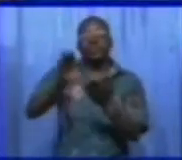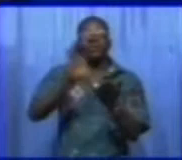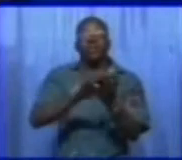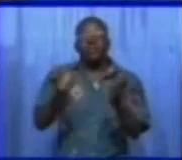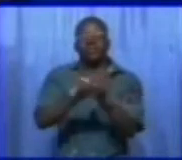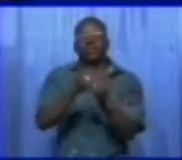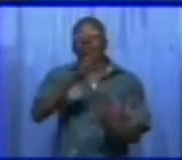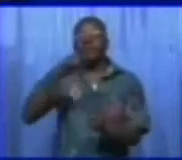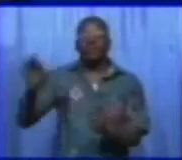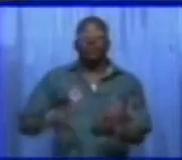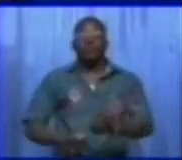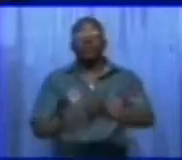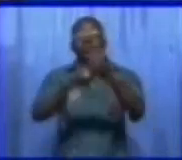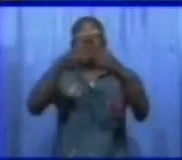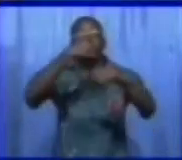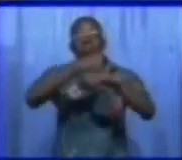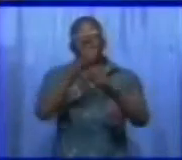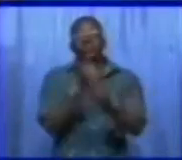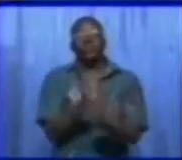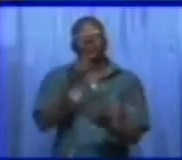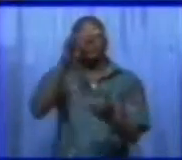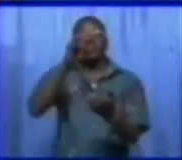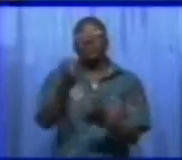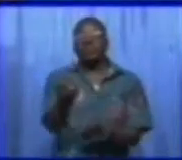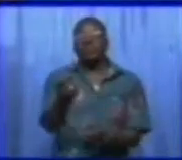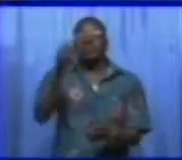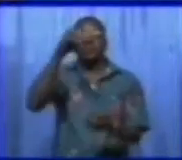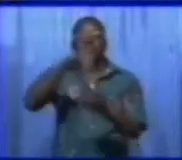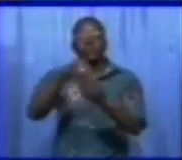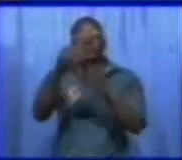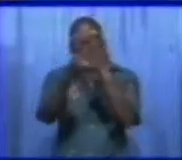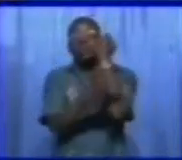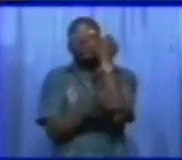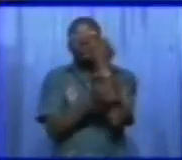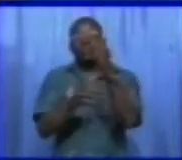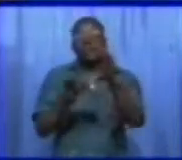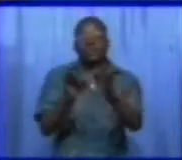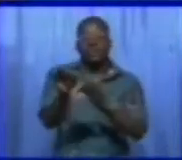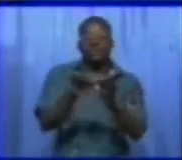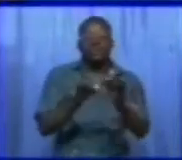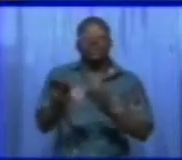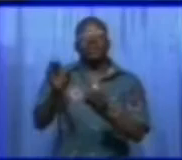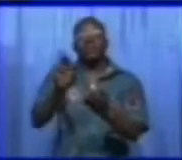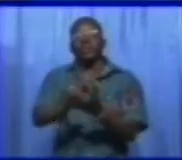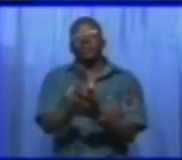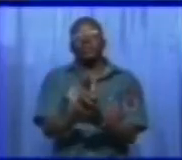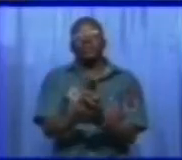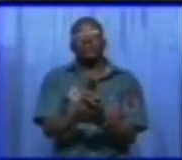Burkina pour soutenir la production de sésame dans le pays. Explication, Abdelaziz Yadibou.